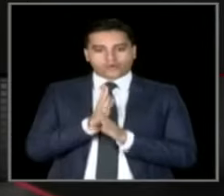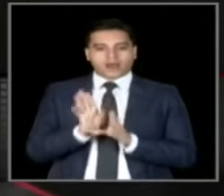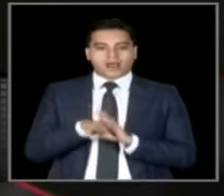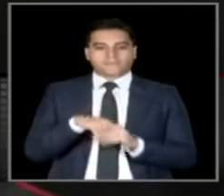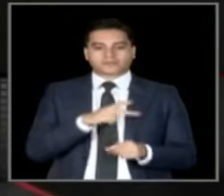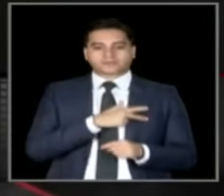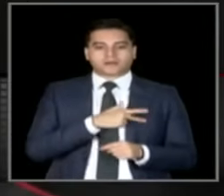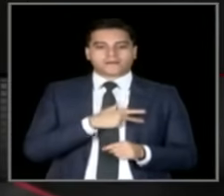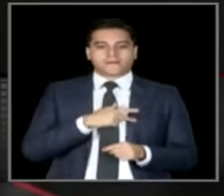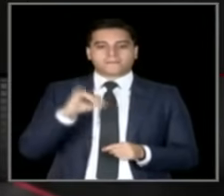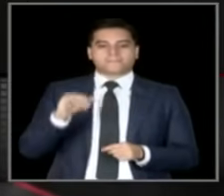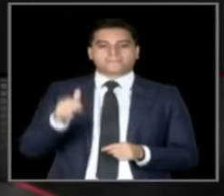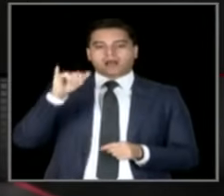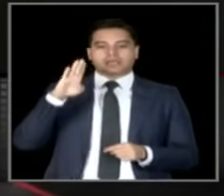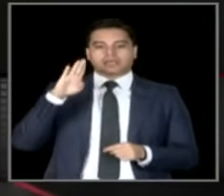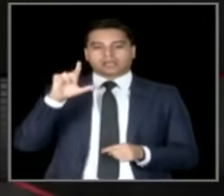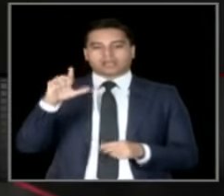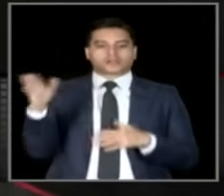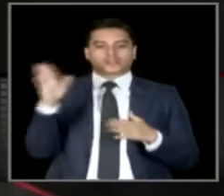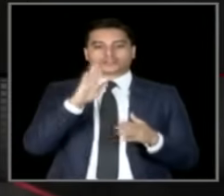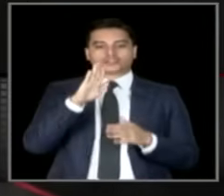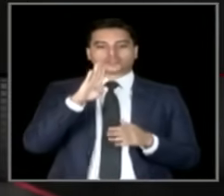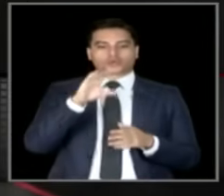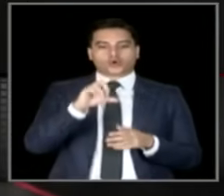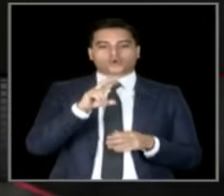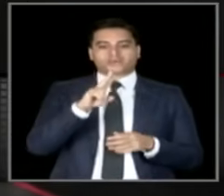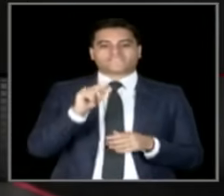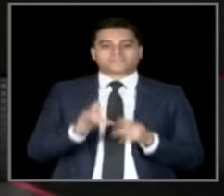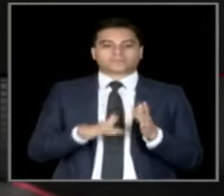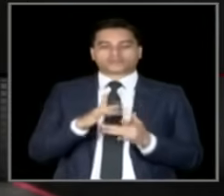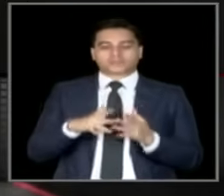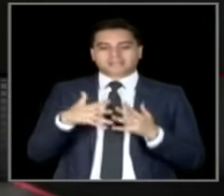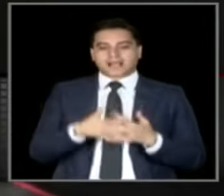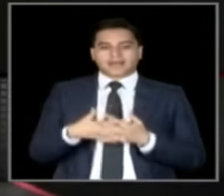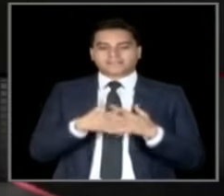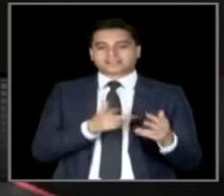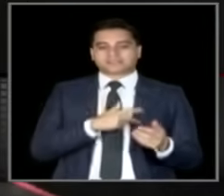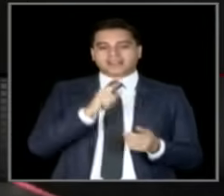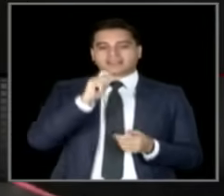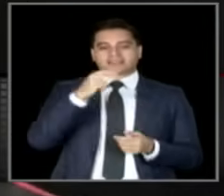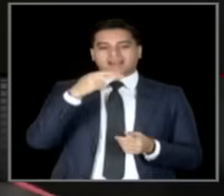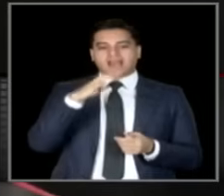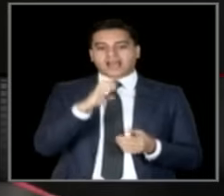من قام بدور مايكل سكوت في المسلسل الأمريكي The